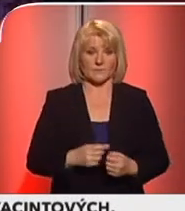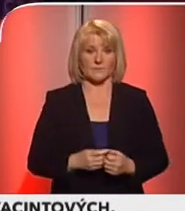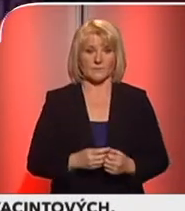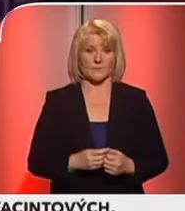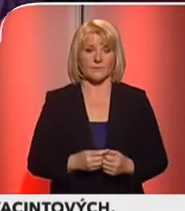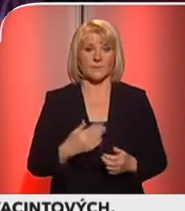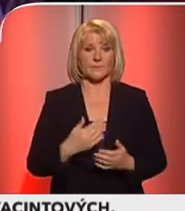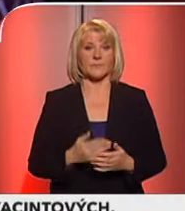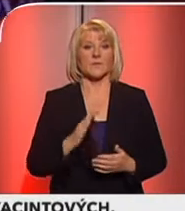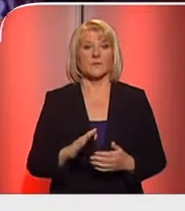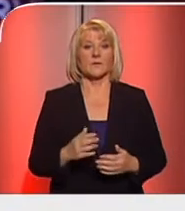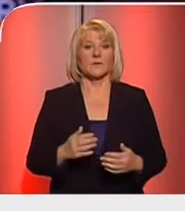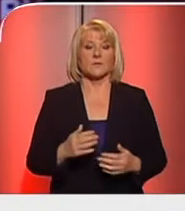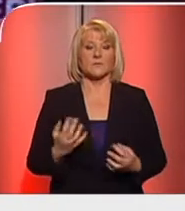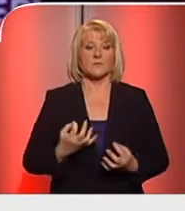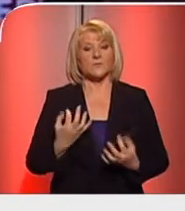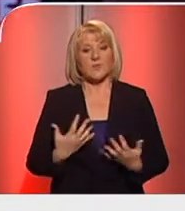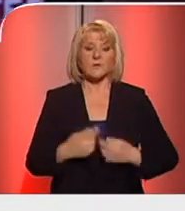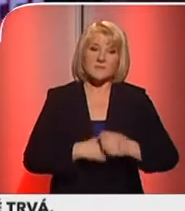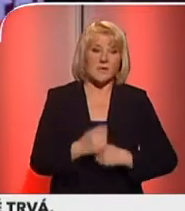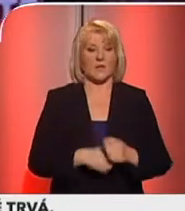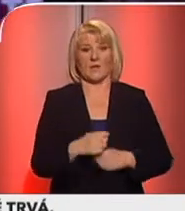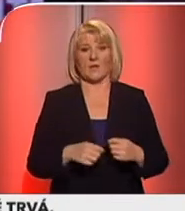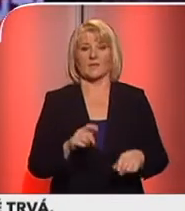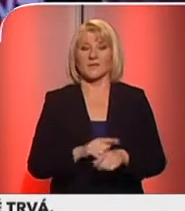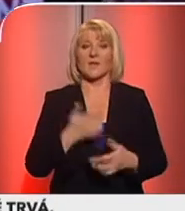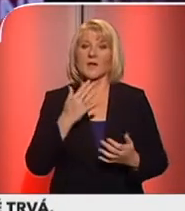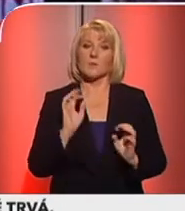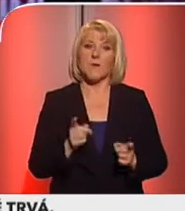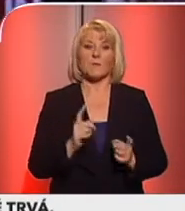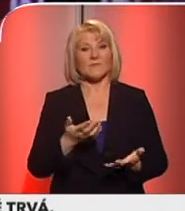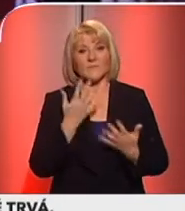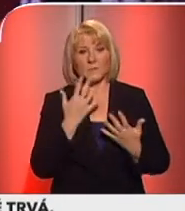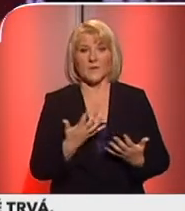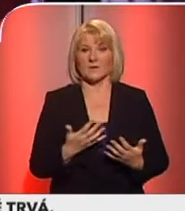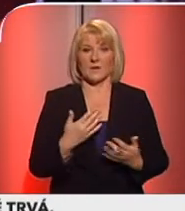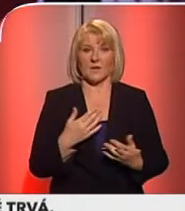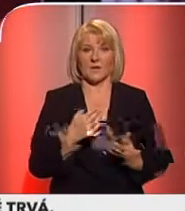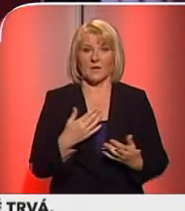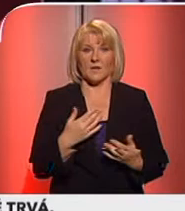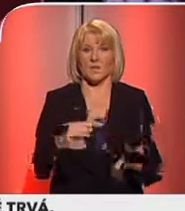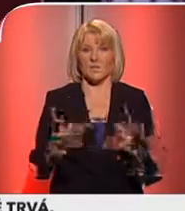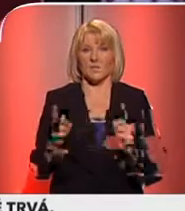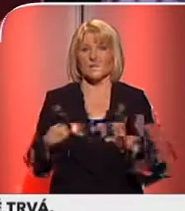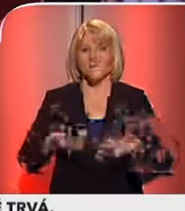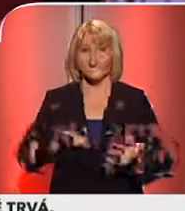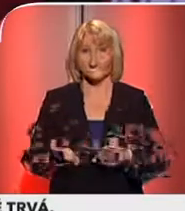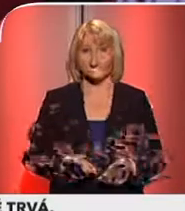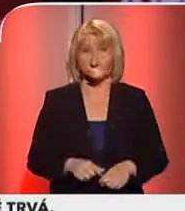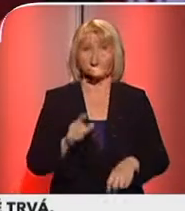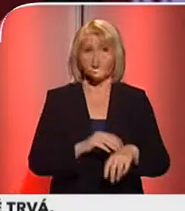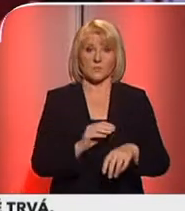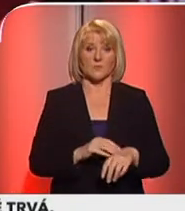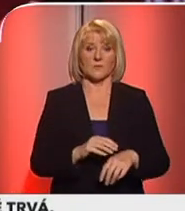na tu jejich stávající roli a na to, jak má vypadat nebo nemá vypadat právě ten svaz. Já vám řeknu, že